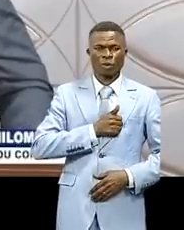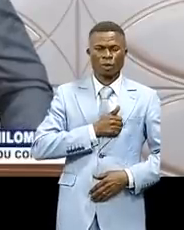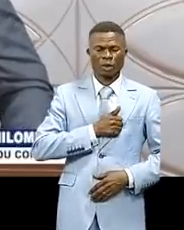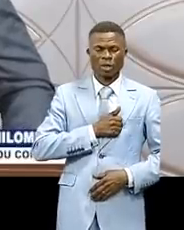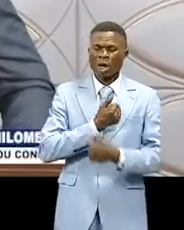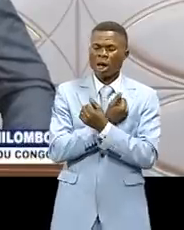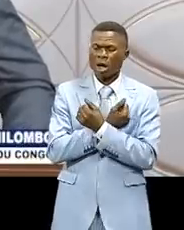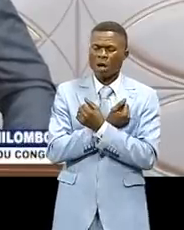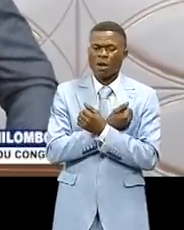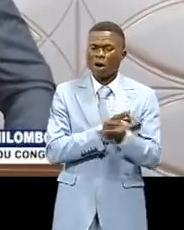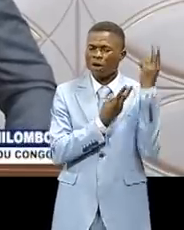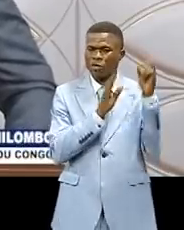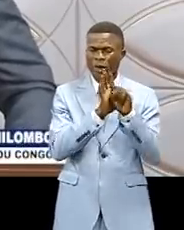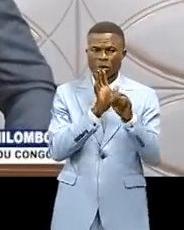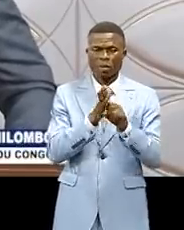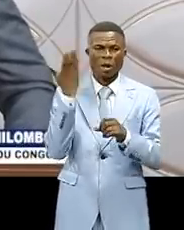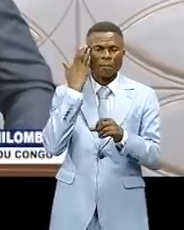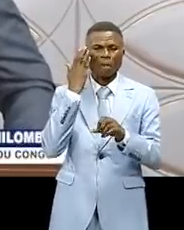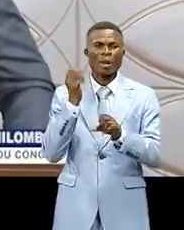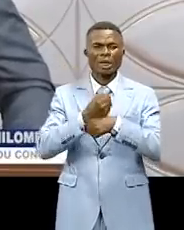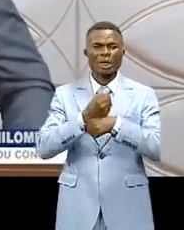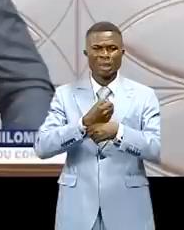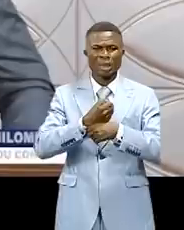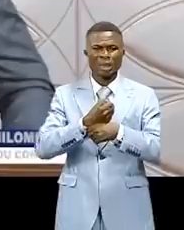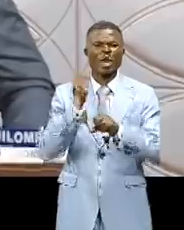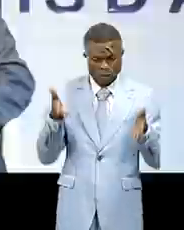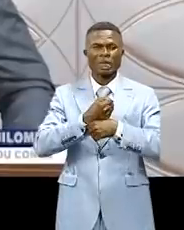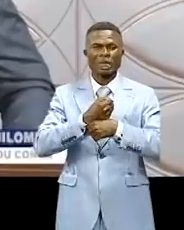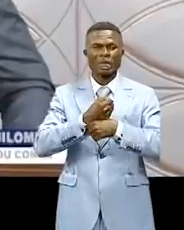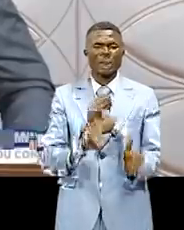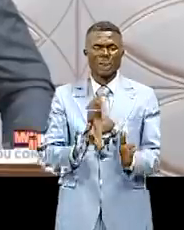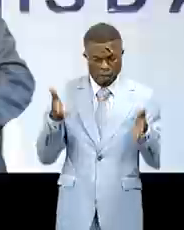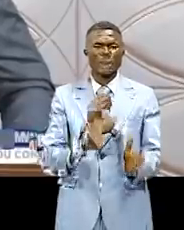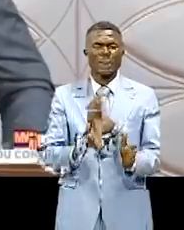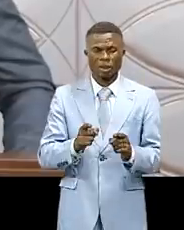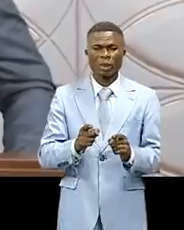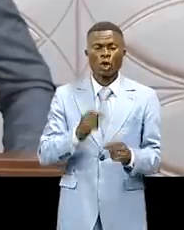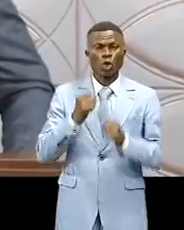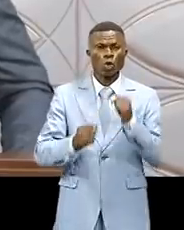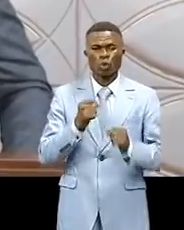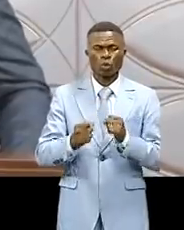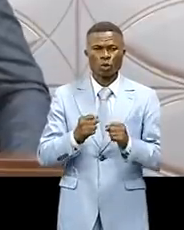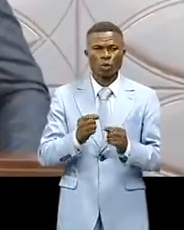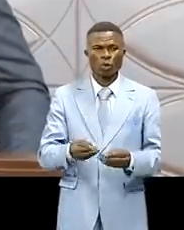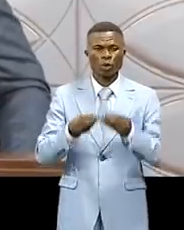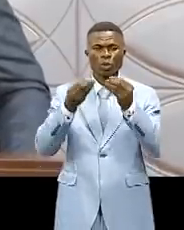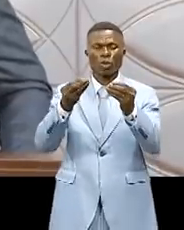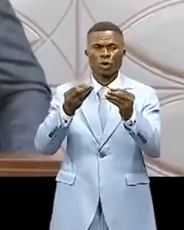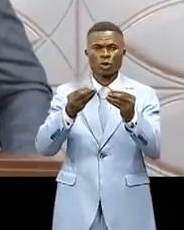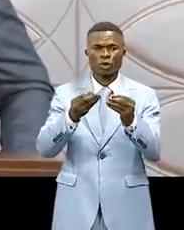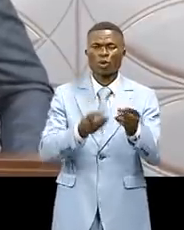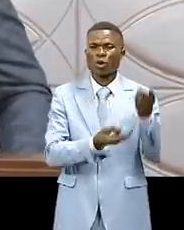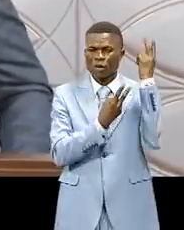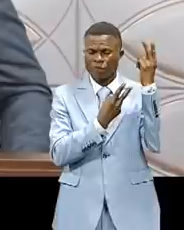pour les pères fondateurs qui avec termine à sion 10 t on donner corps à cette architecture